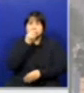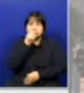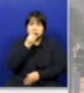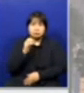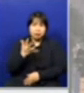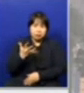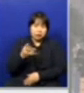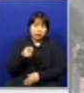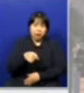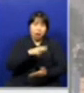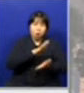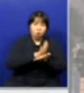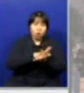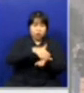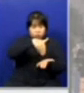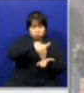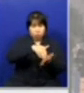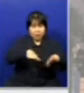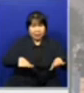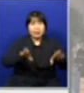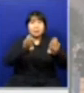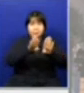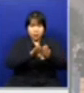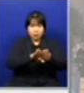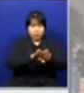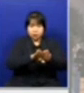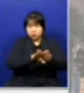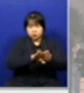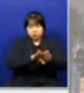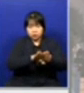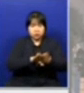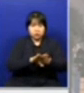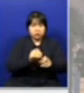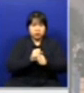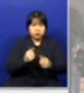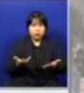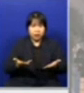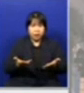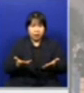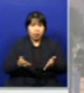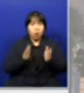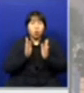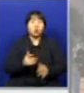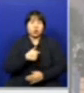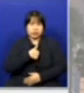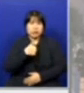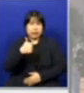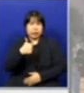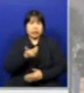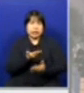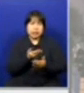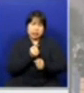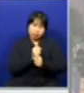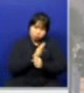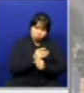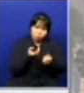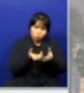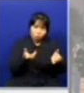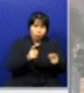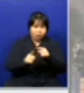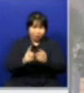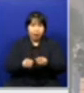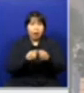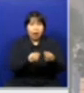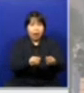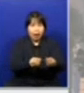เรียนศูนย์เด็กปิดเขากระดมพวกใจบุญทั้งหลายก็ไปบริจาคแต่ขณะเดียวกันแล้วอยู่